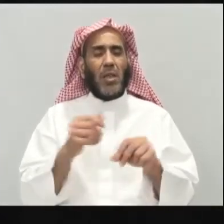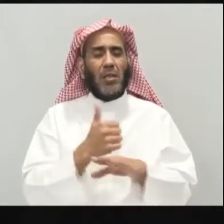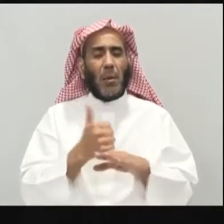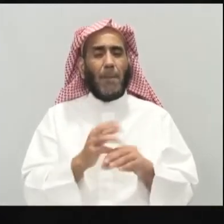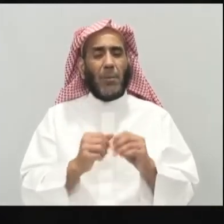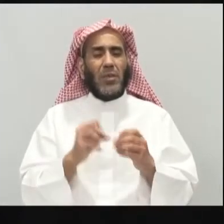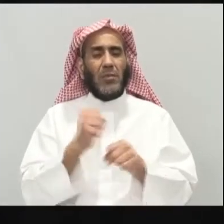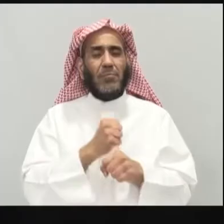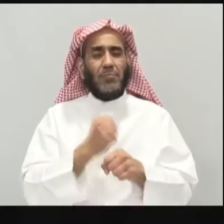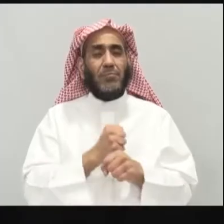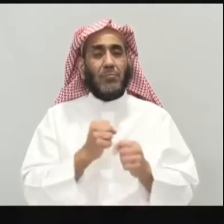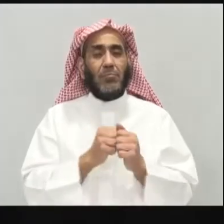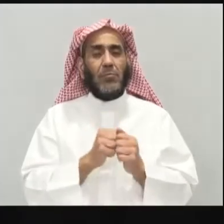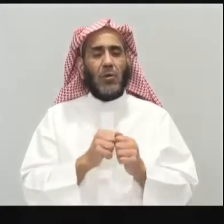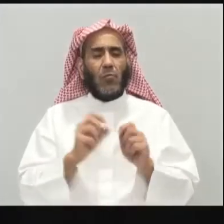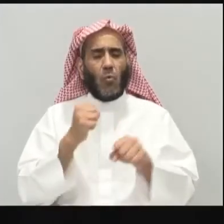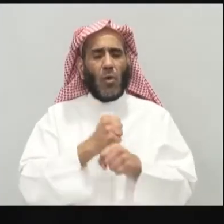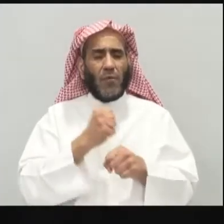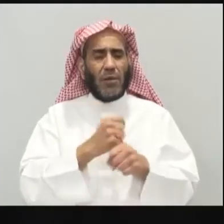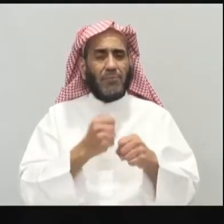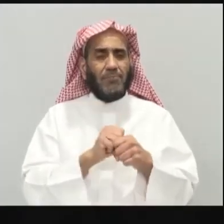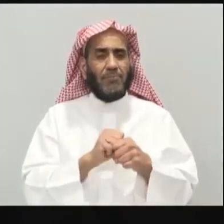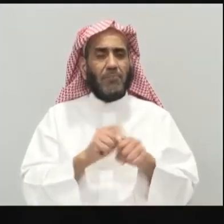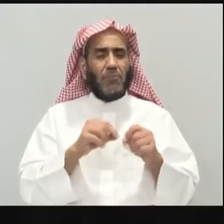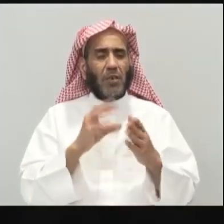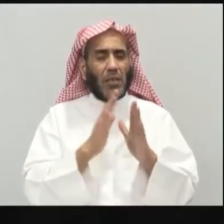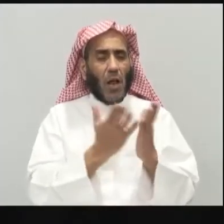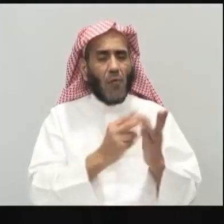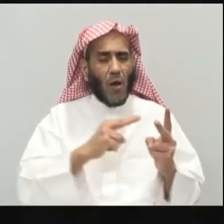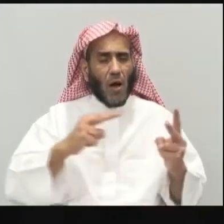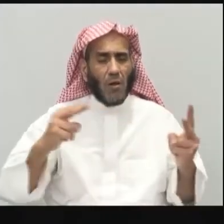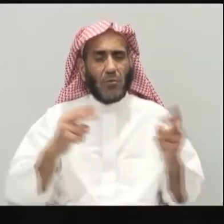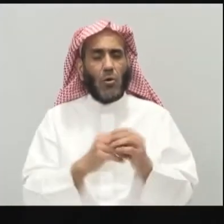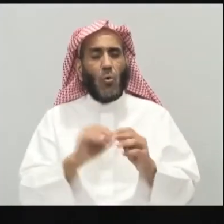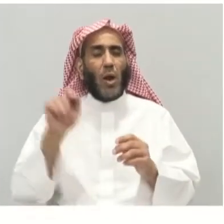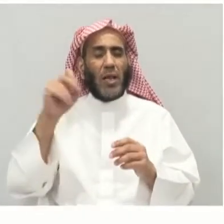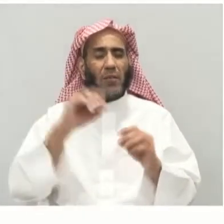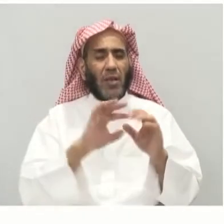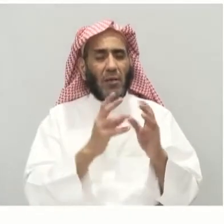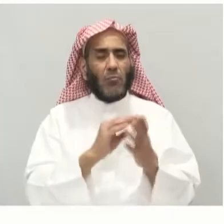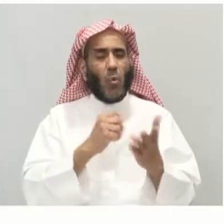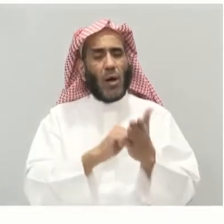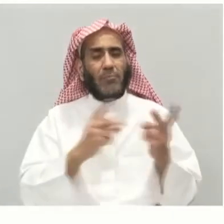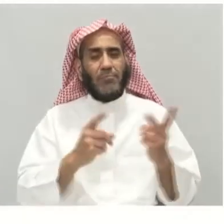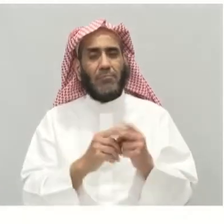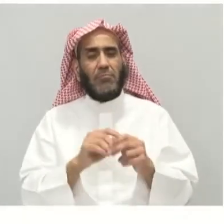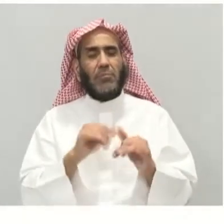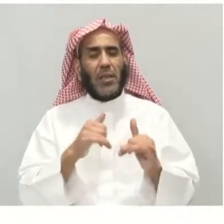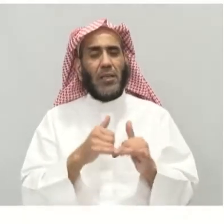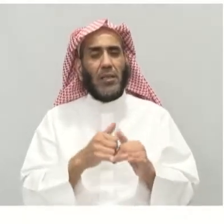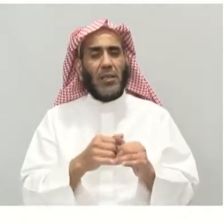اللي ممكن نستخدمها في ونظفها في قطعنا الفخاريه والخلفيه ايضا ايضا عندنا طريقه